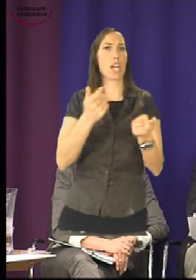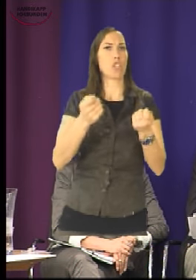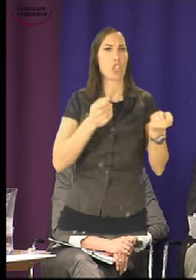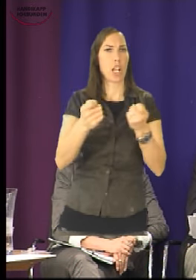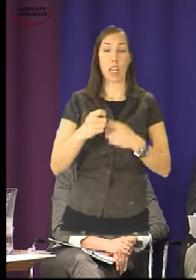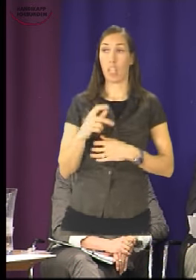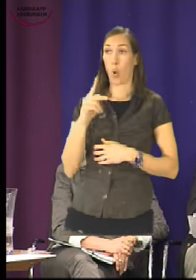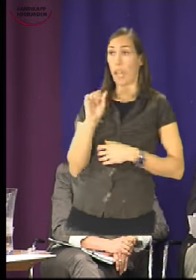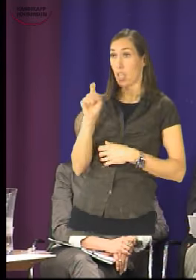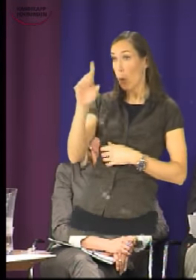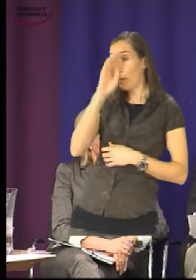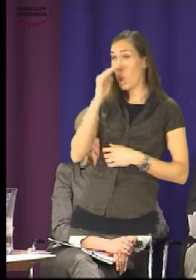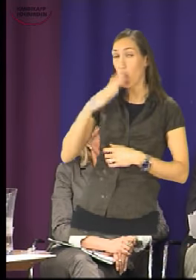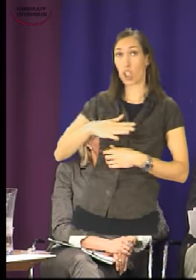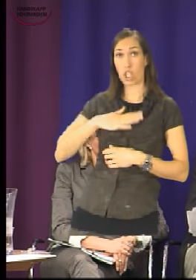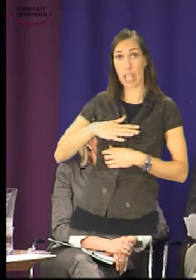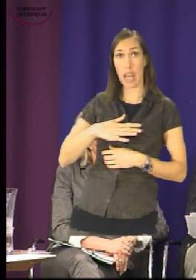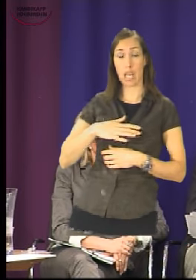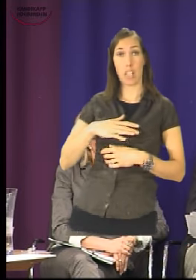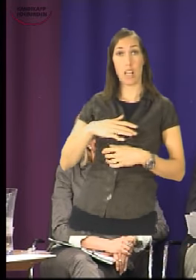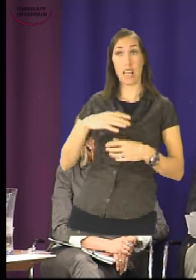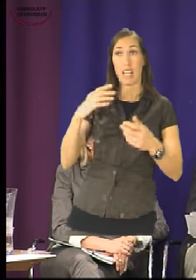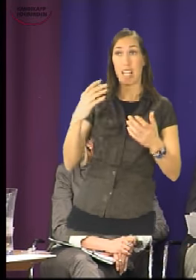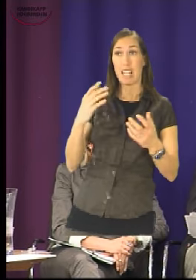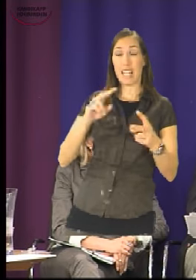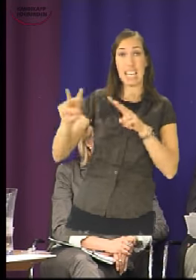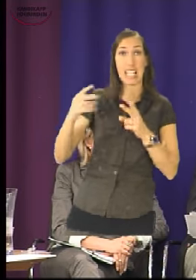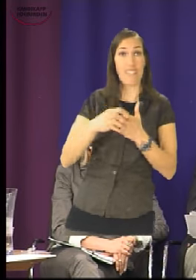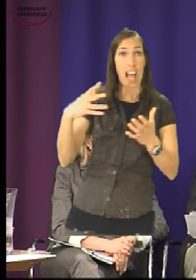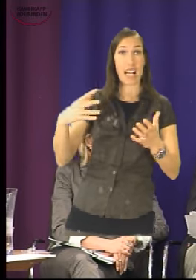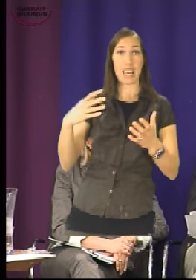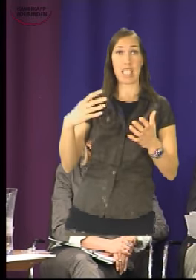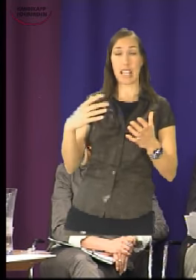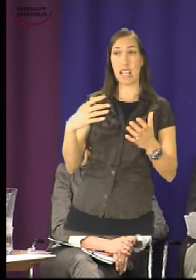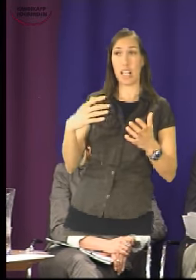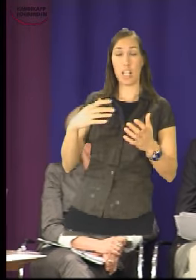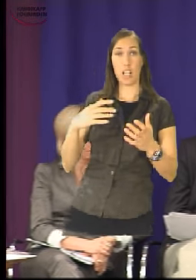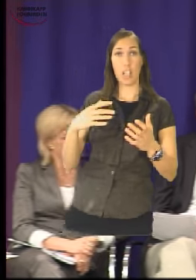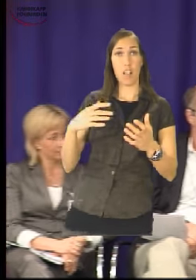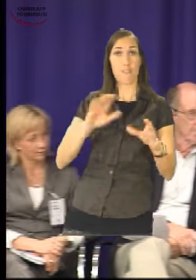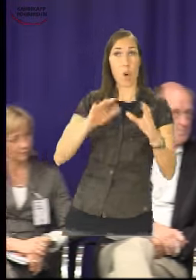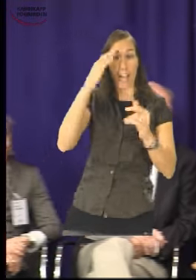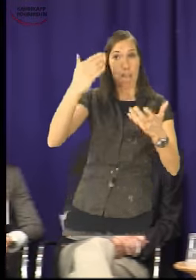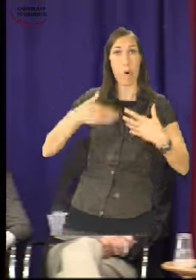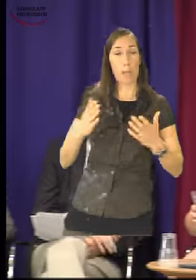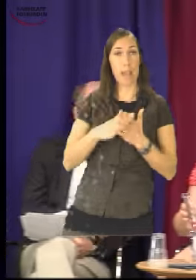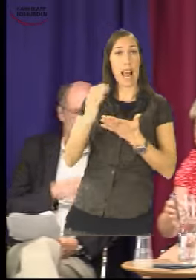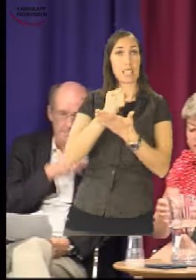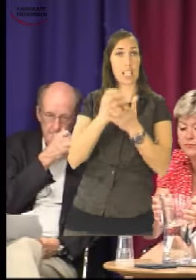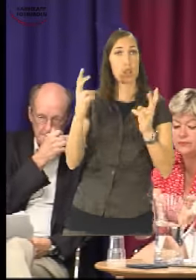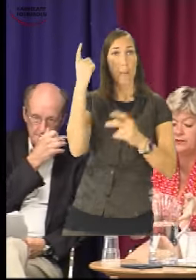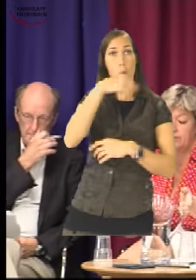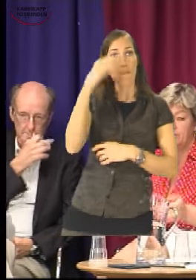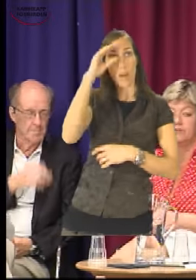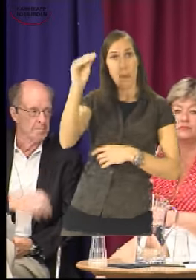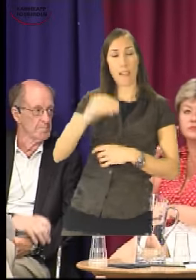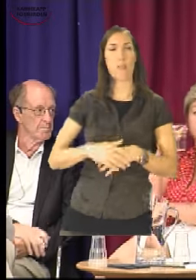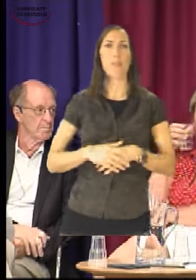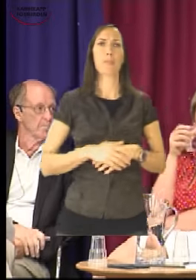en likvärdig behandling i hela landet med landstingen som huvudmän? Ja, jag tycker att man ska